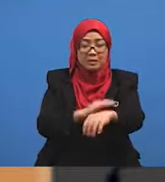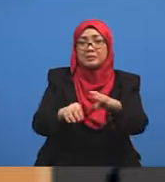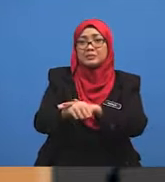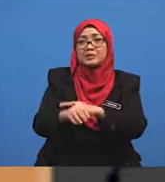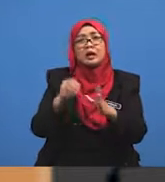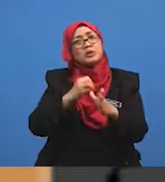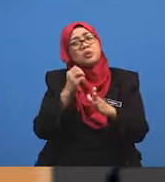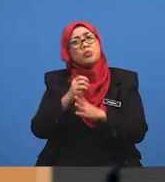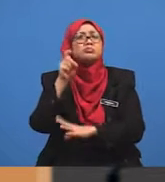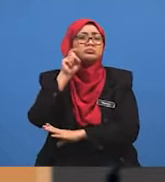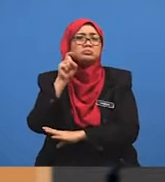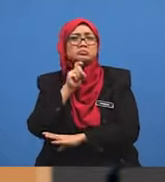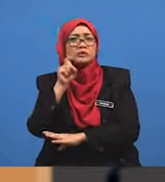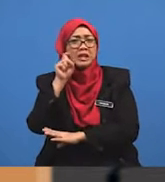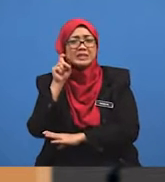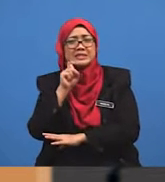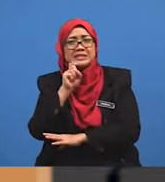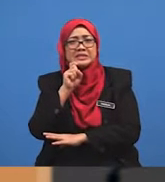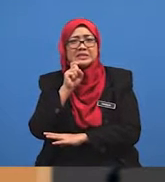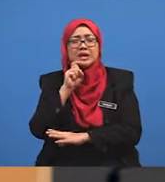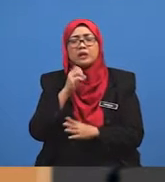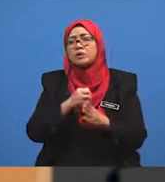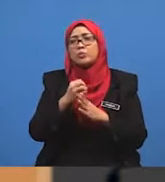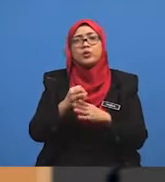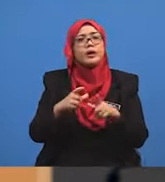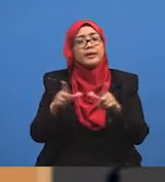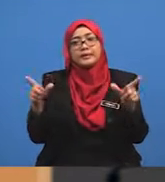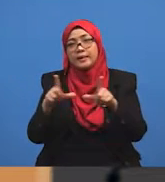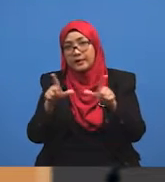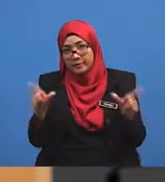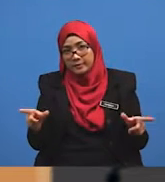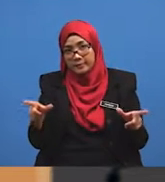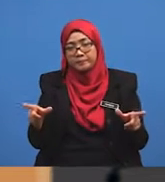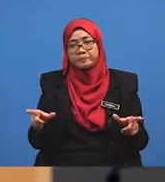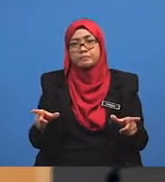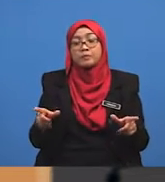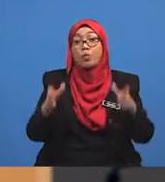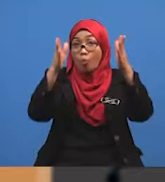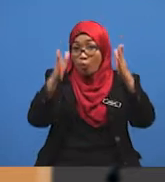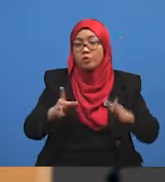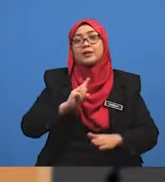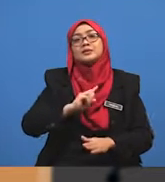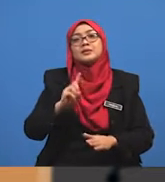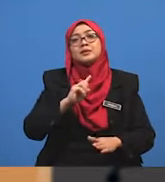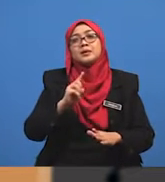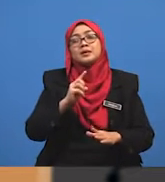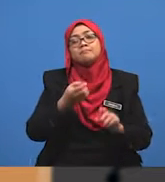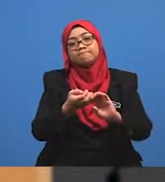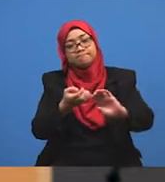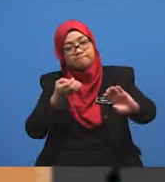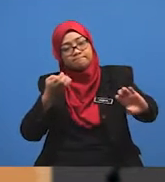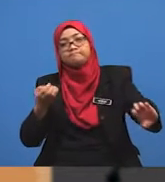berpakaian seksi dan menjolok mata dan sebagainya. Sebagai orang Islam, elakkan